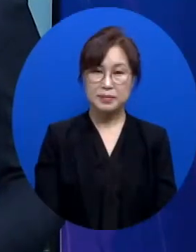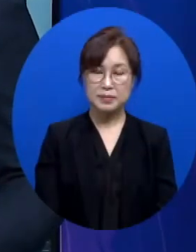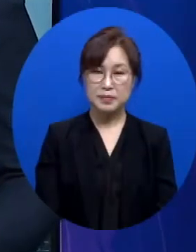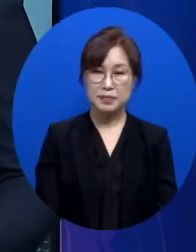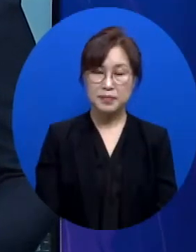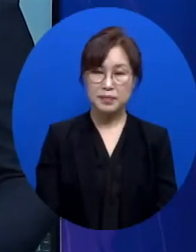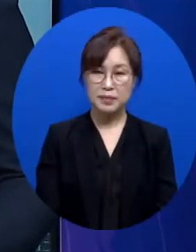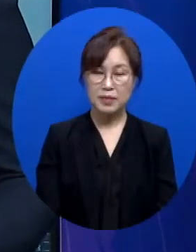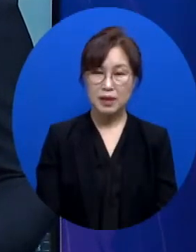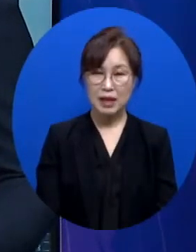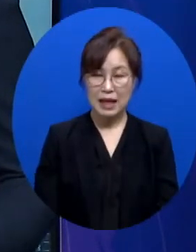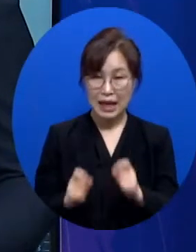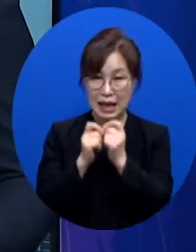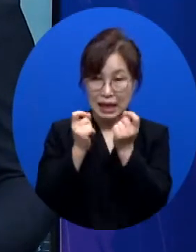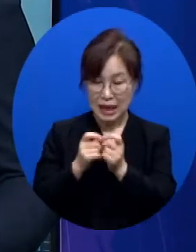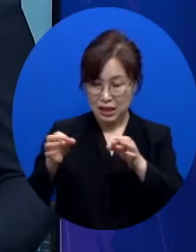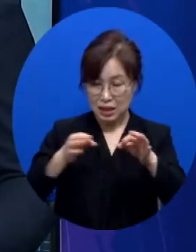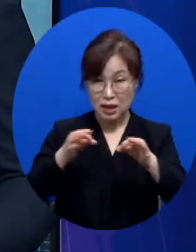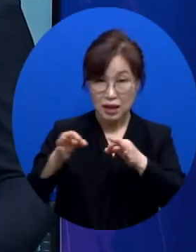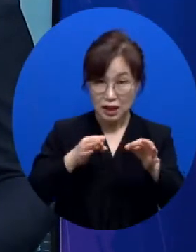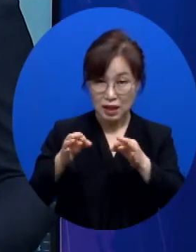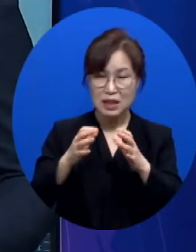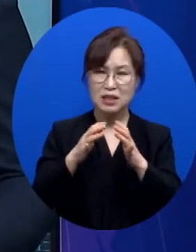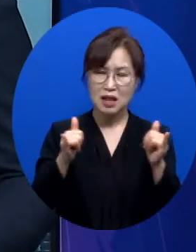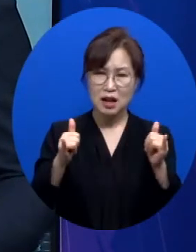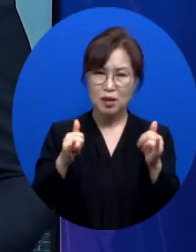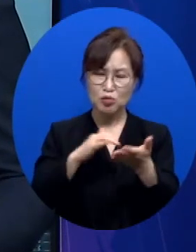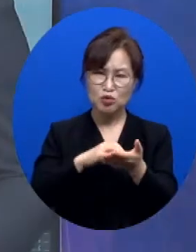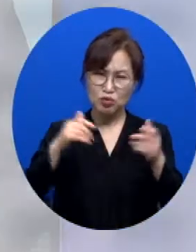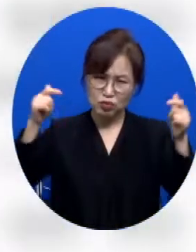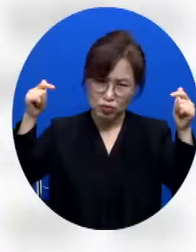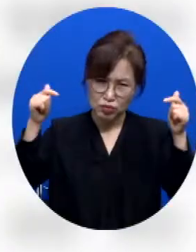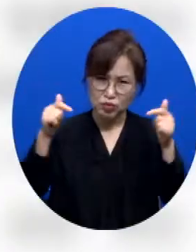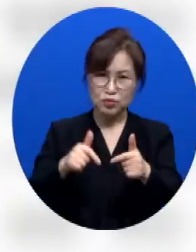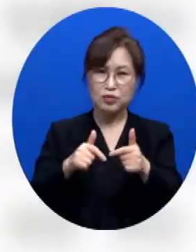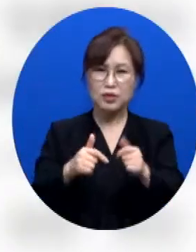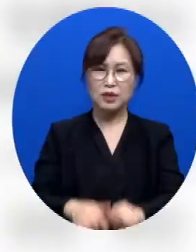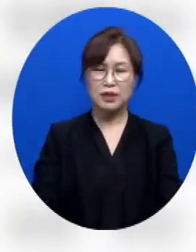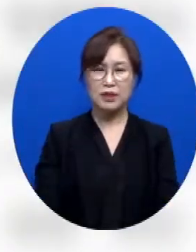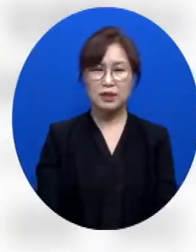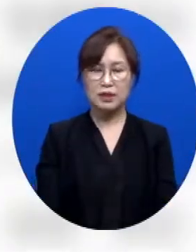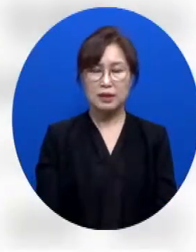국내 자영업자 비중이 역대 최저 수준을 기록했습니다.